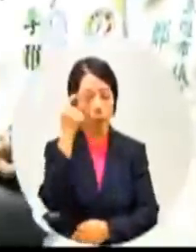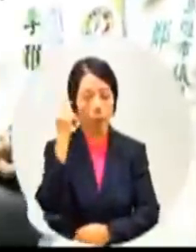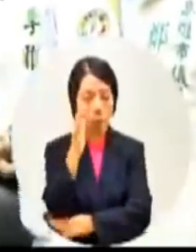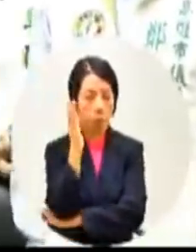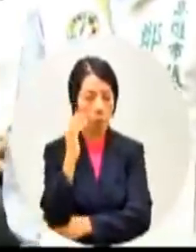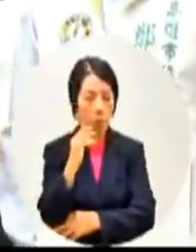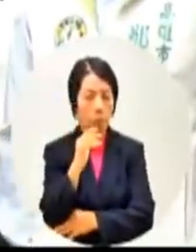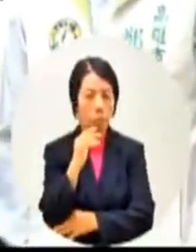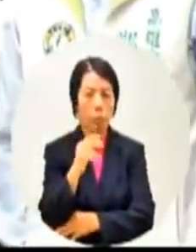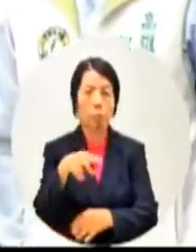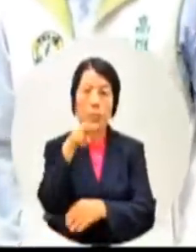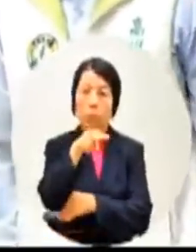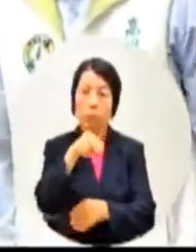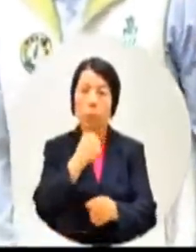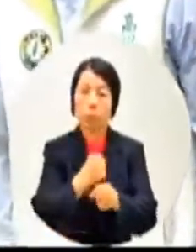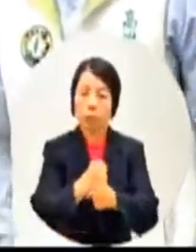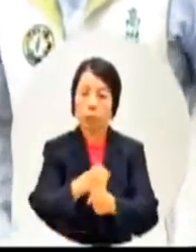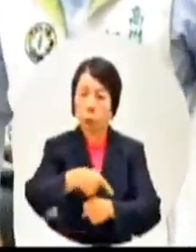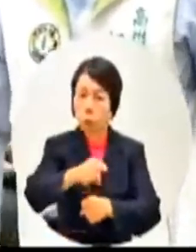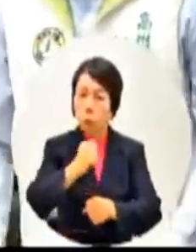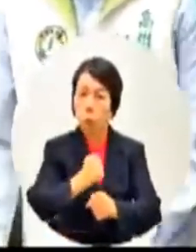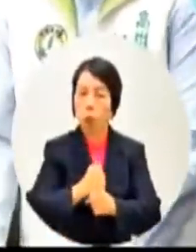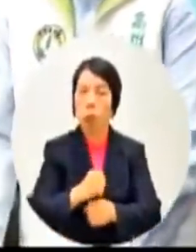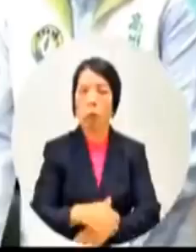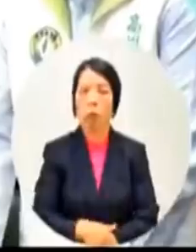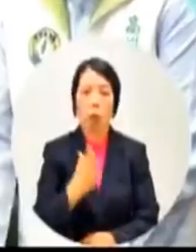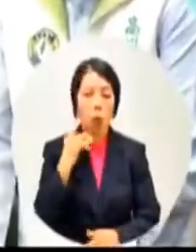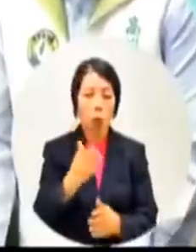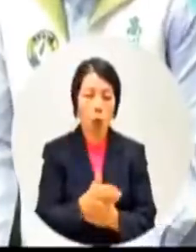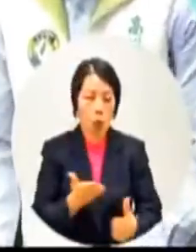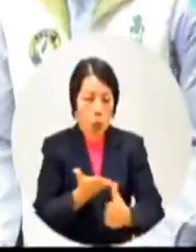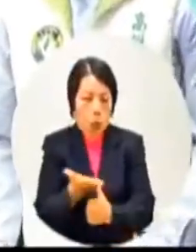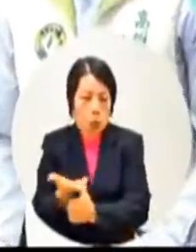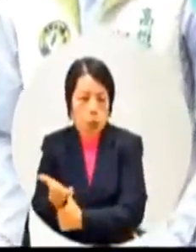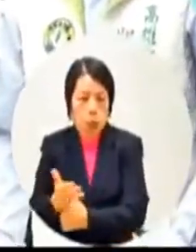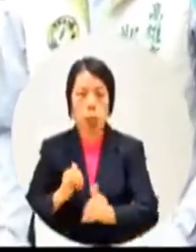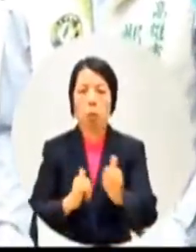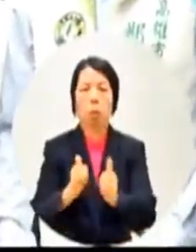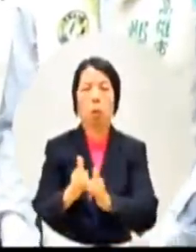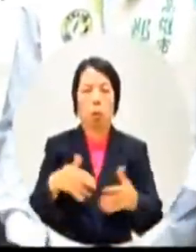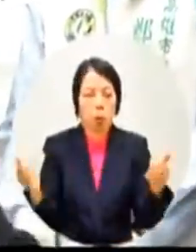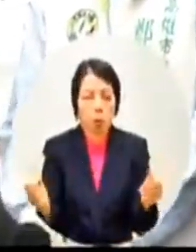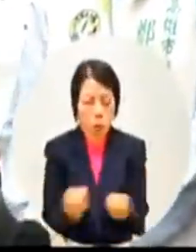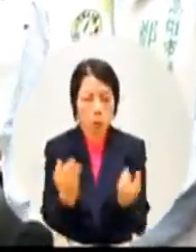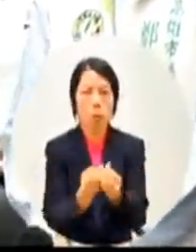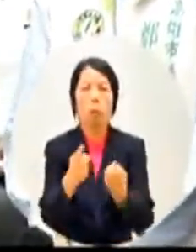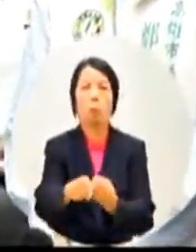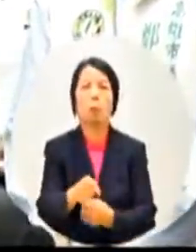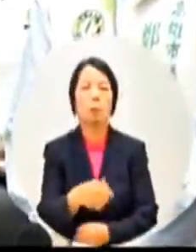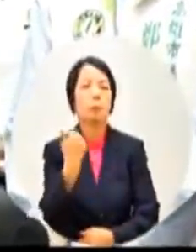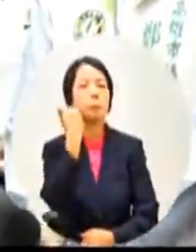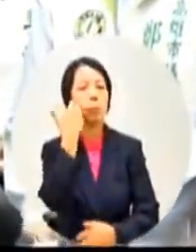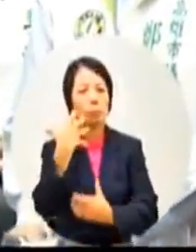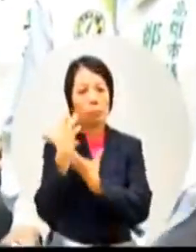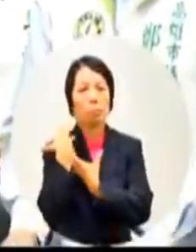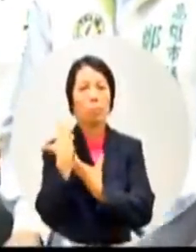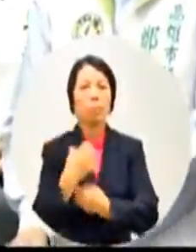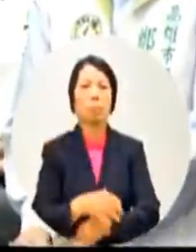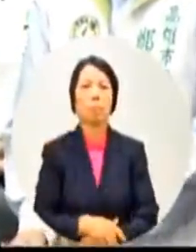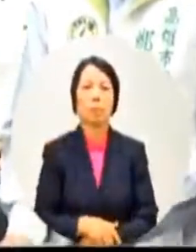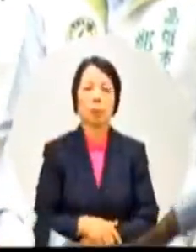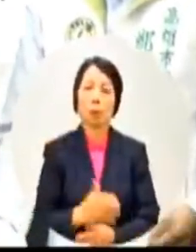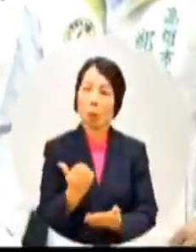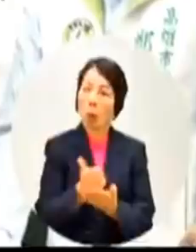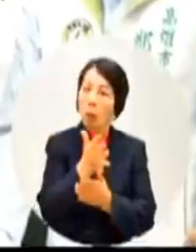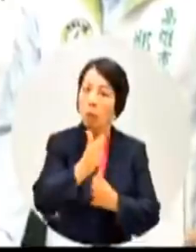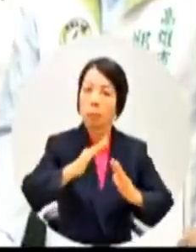谓的谋财害命社会问题，这个责任谁来担当？请问市长，你如何可以